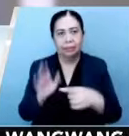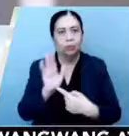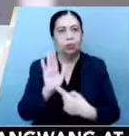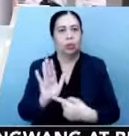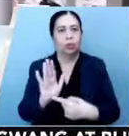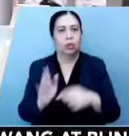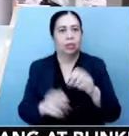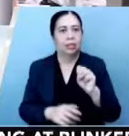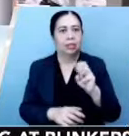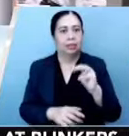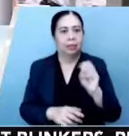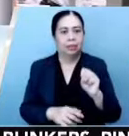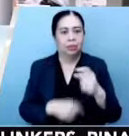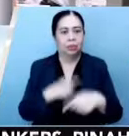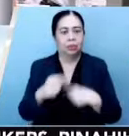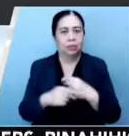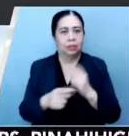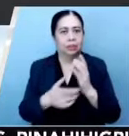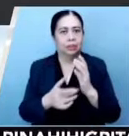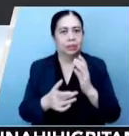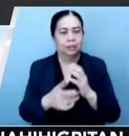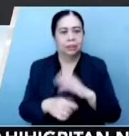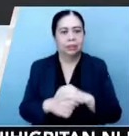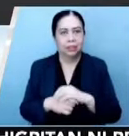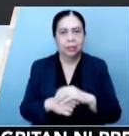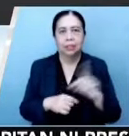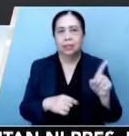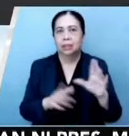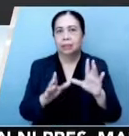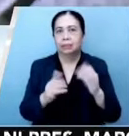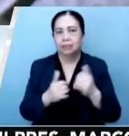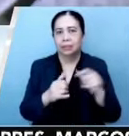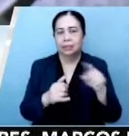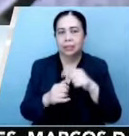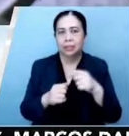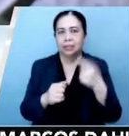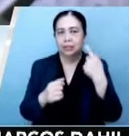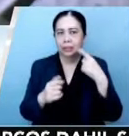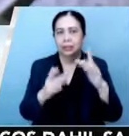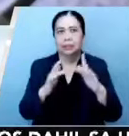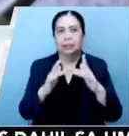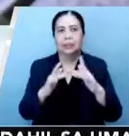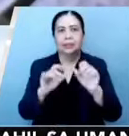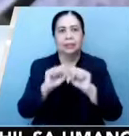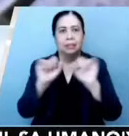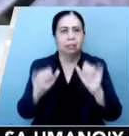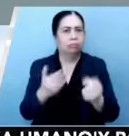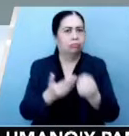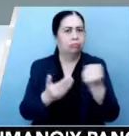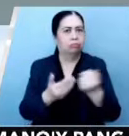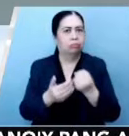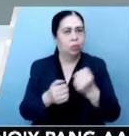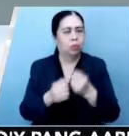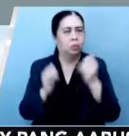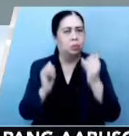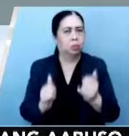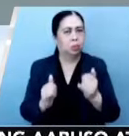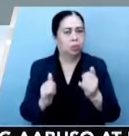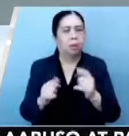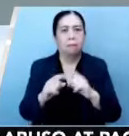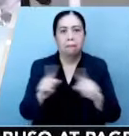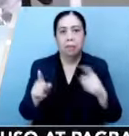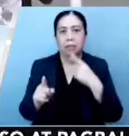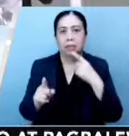Global Technology at Sequent Tech Inc. ng kanilang online voting system. Simple at walang bago sa sistema, pero sabi ng